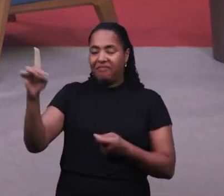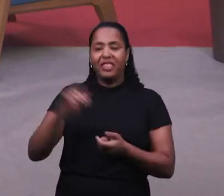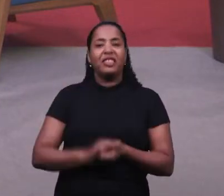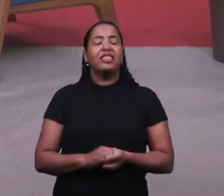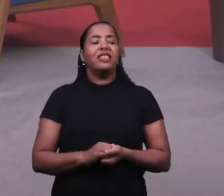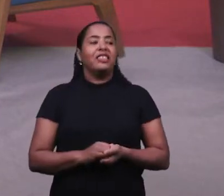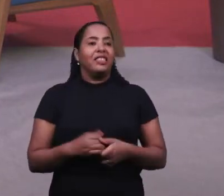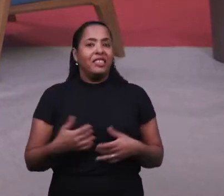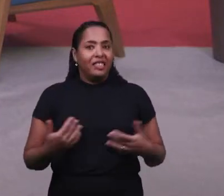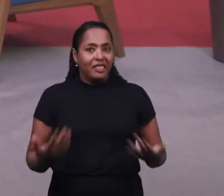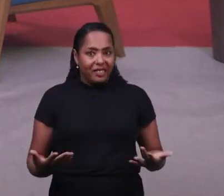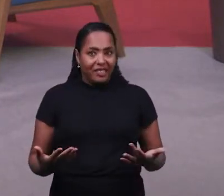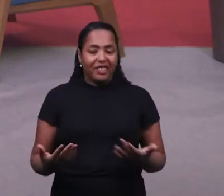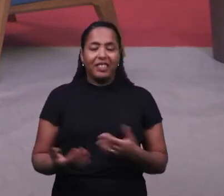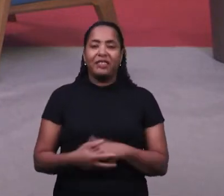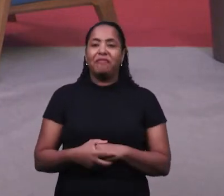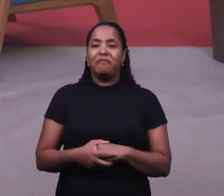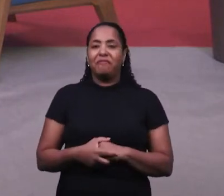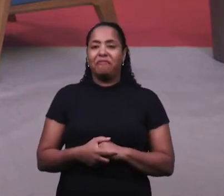exactement,